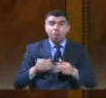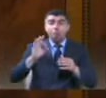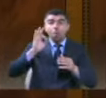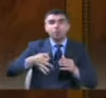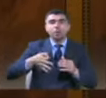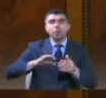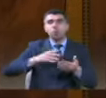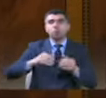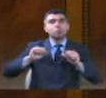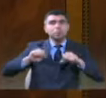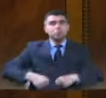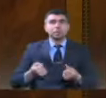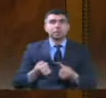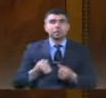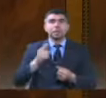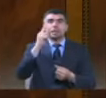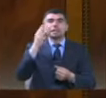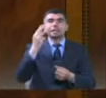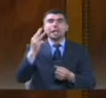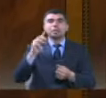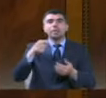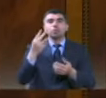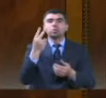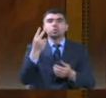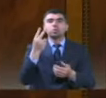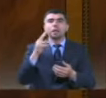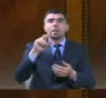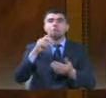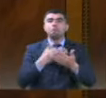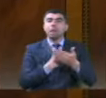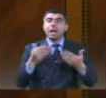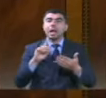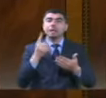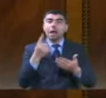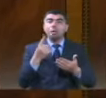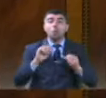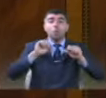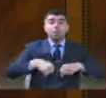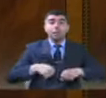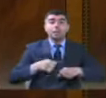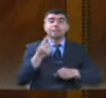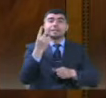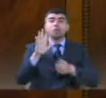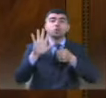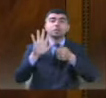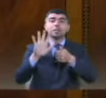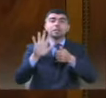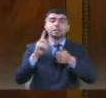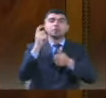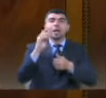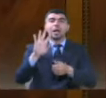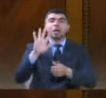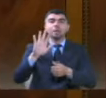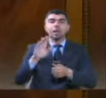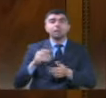تقديرها، شنو هي 13.2 مليار ديال الدرهم، لتنفيذ اتفاق 26 أبريل فيما يتعلق بالزيادة